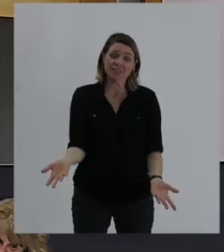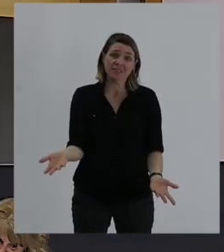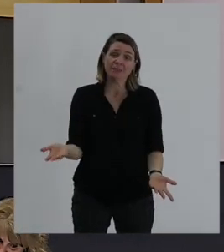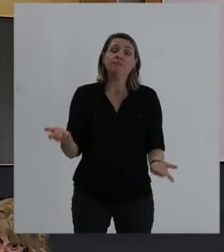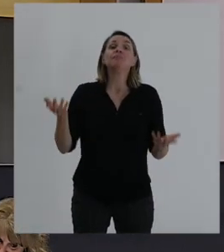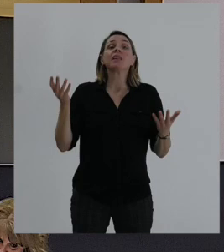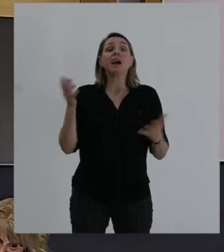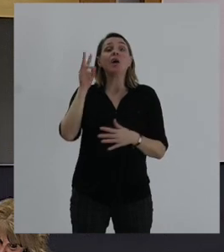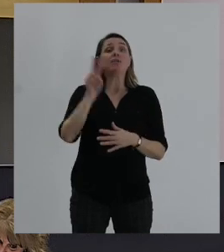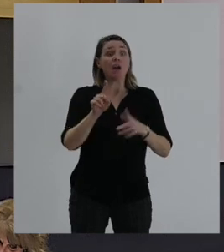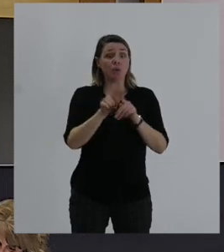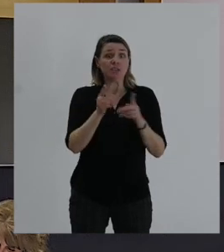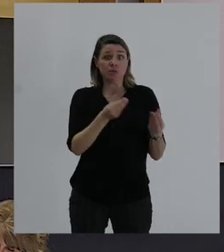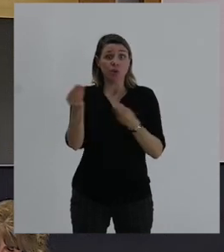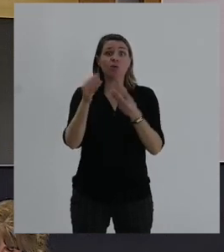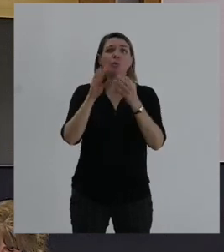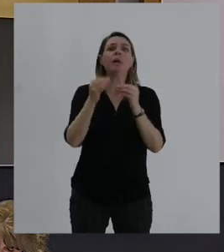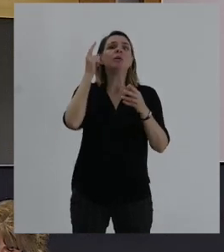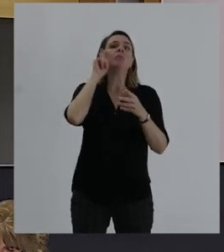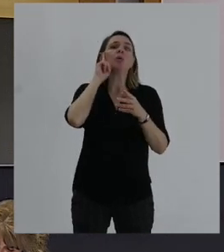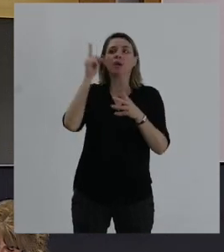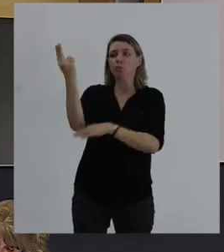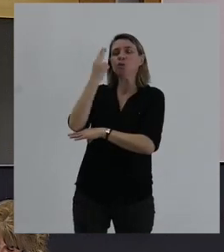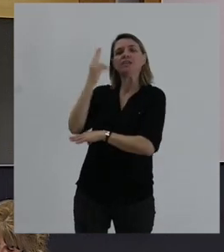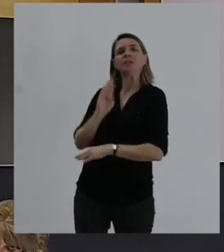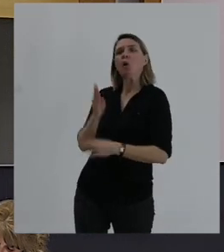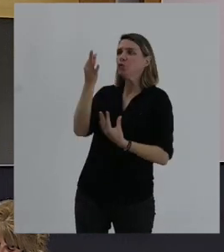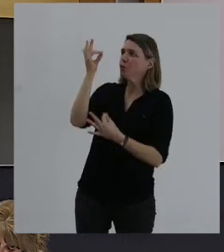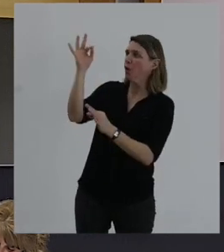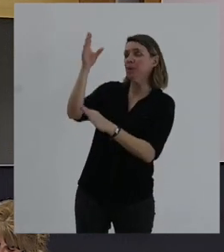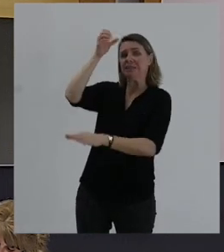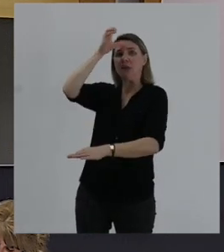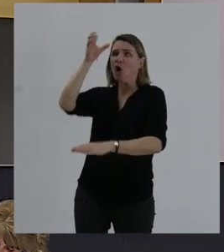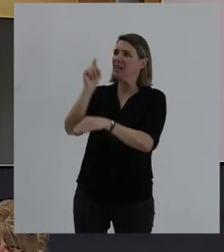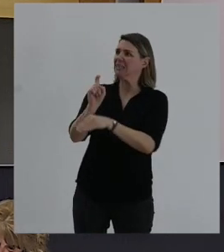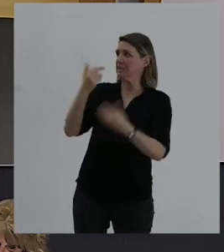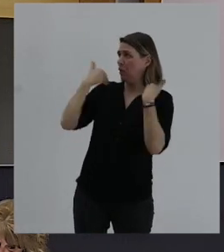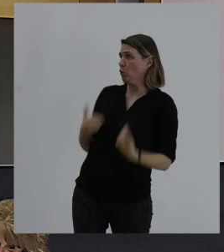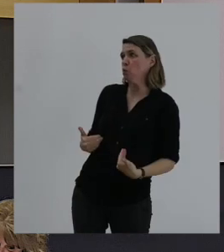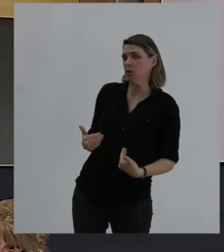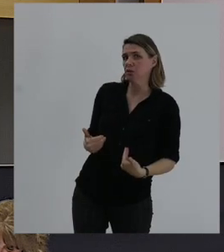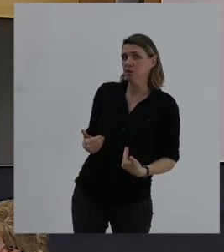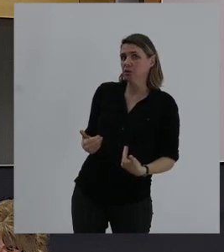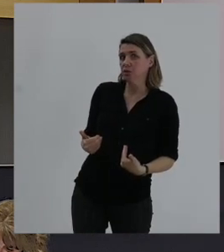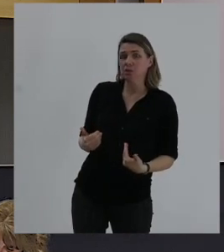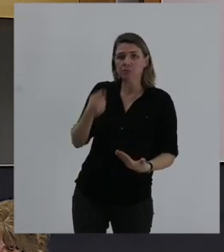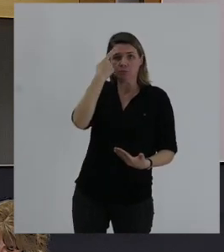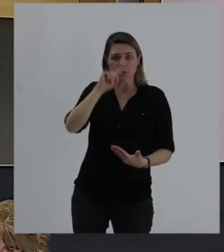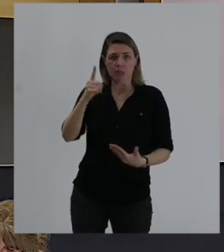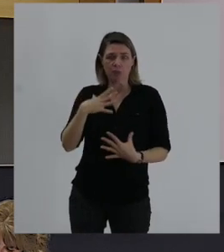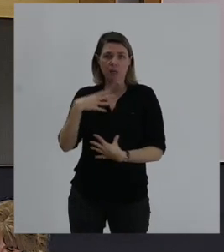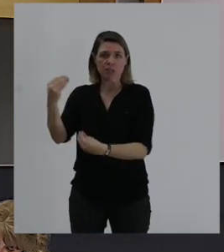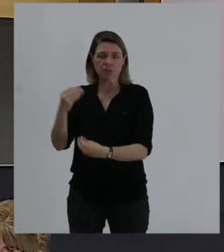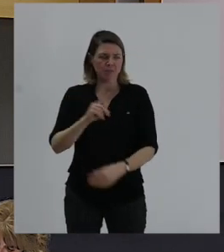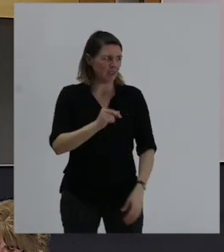dirais même que ça pose aussi problème. Si vous allez à l'Université de Bordeaux en leur disant « les savoirs critiques, c'est nous », je ne pense pas qu'on soit bien reçu. Ils